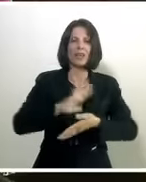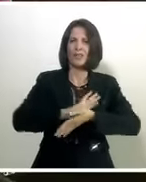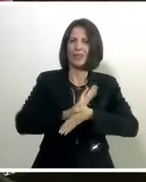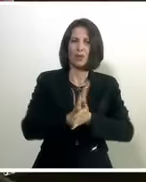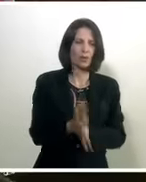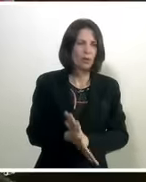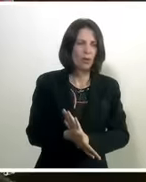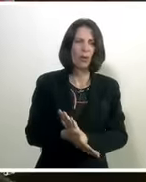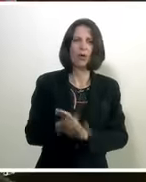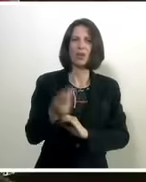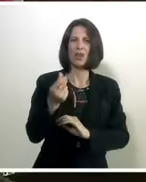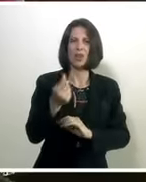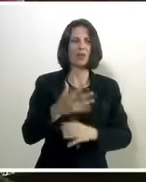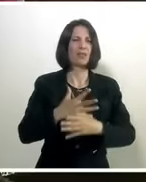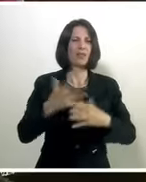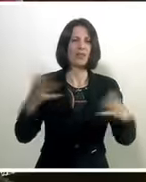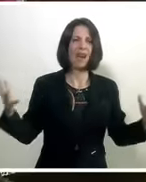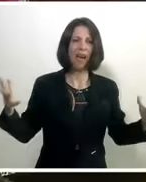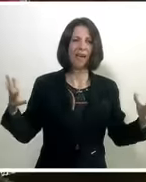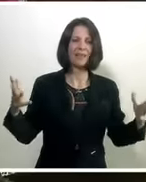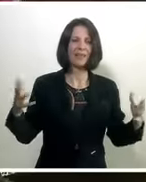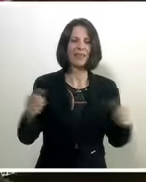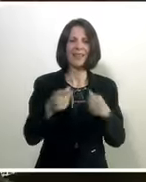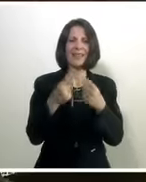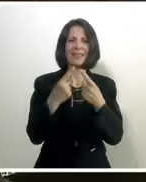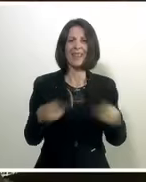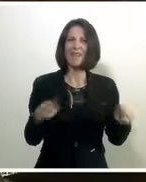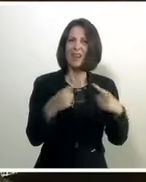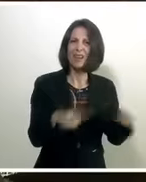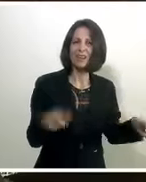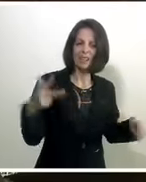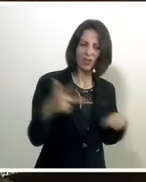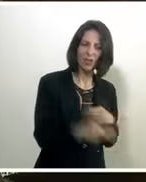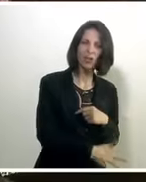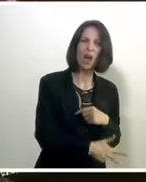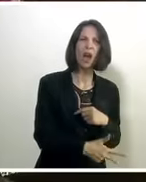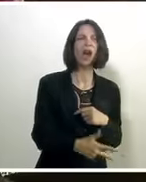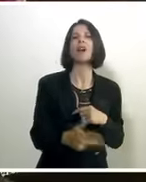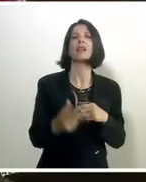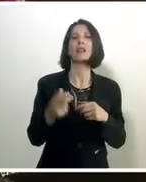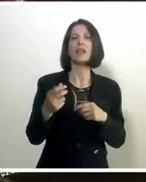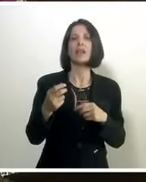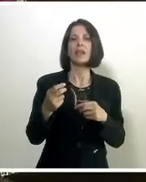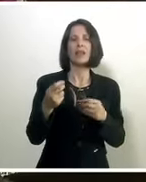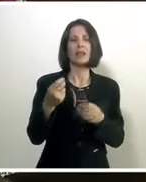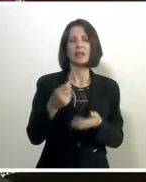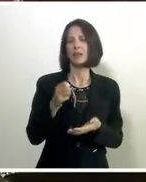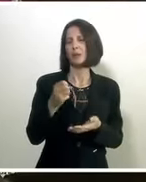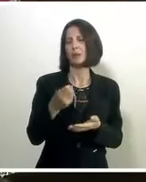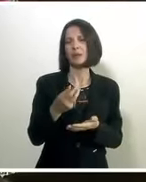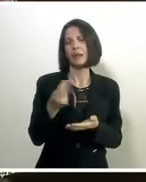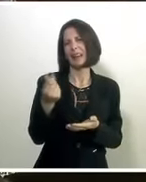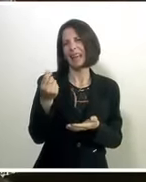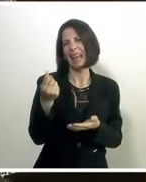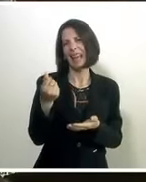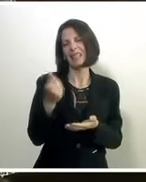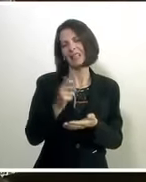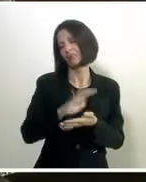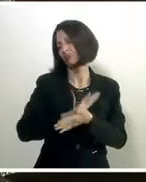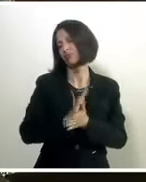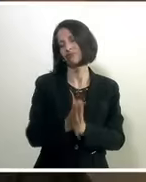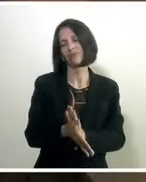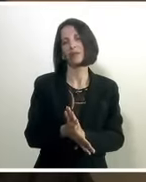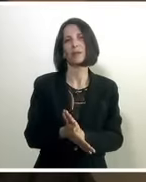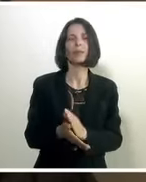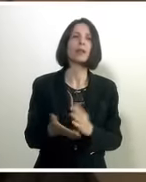costi e disparità sociali di enormi sprechi di ricchezza ma subito dopo decisa sempre testuali parole